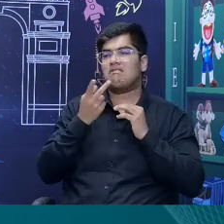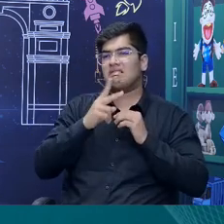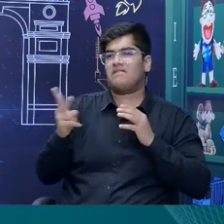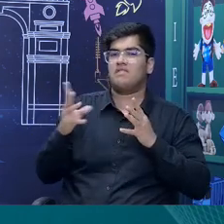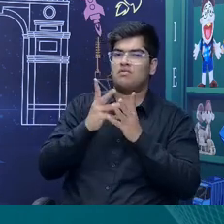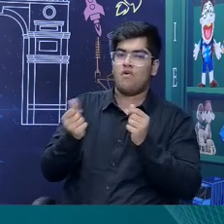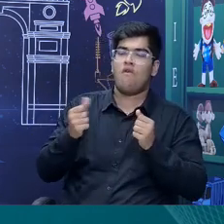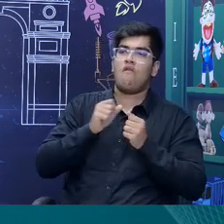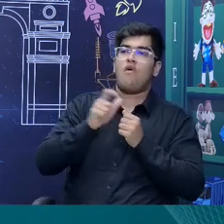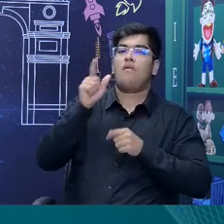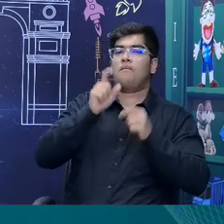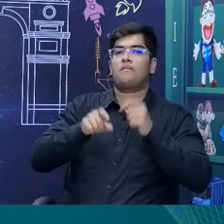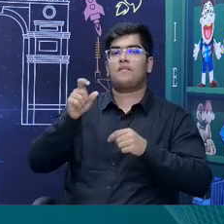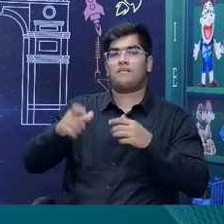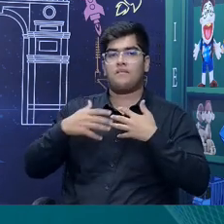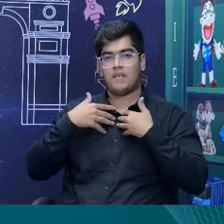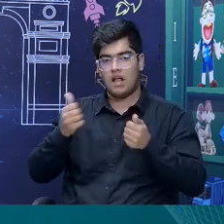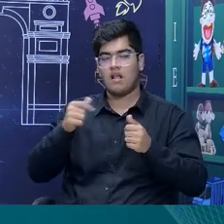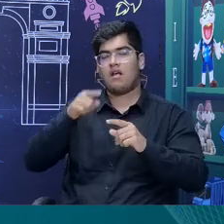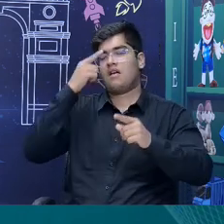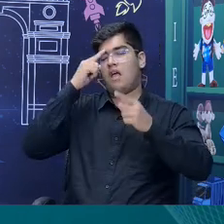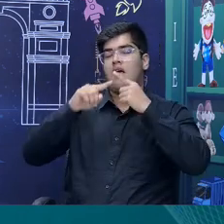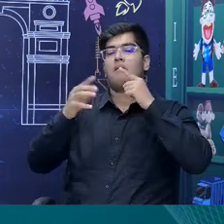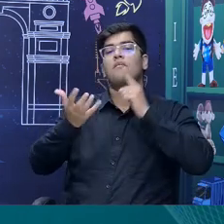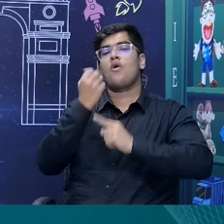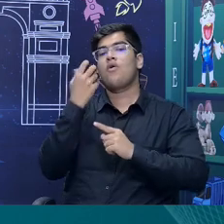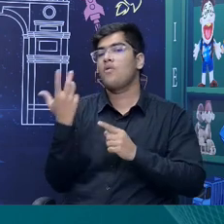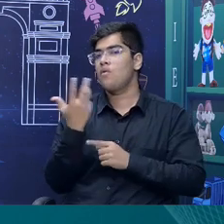ग्लोबल सॉल्यूशंस पर डी वेलकम ऑफ